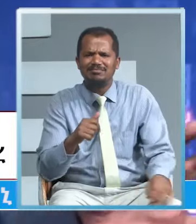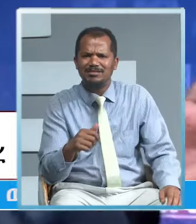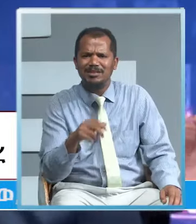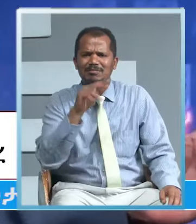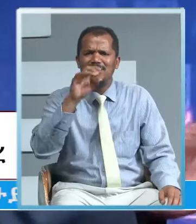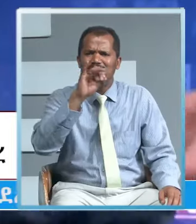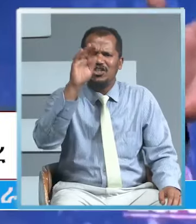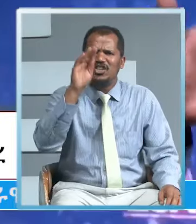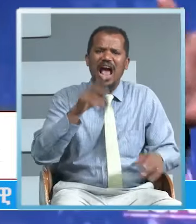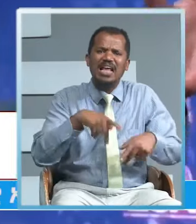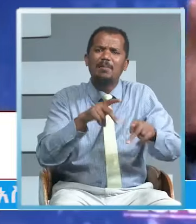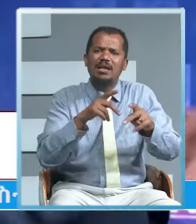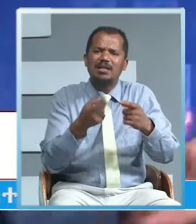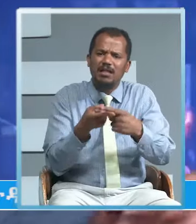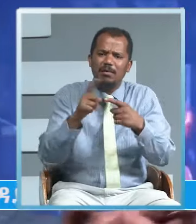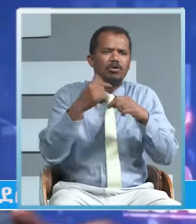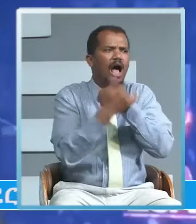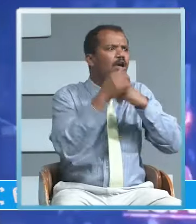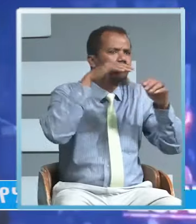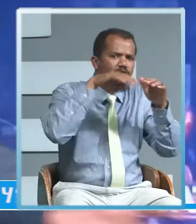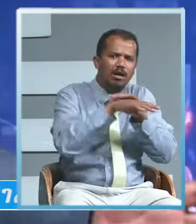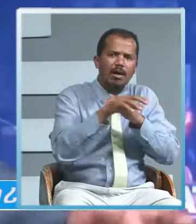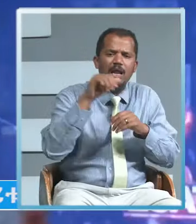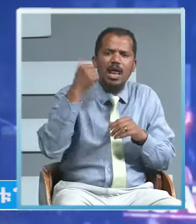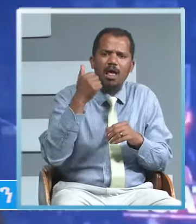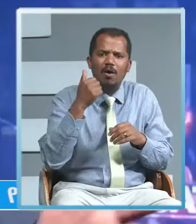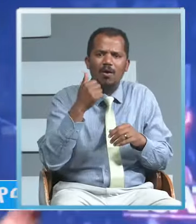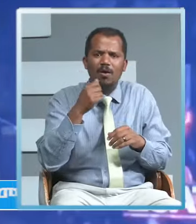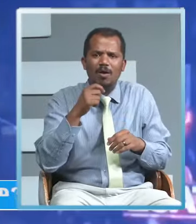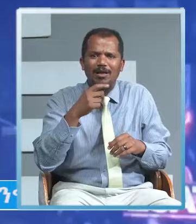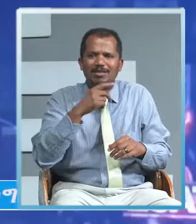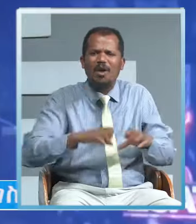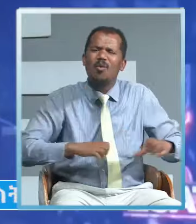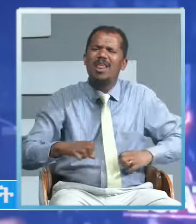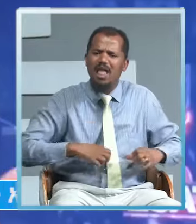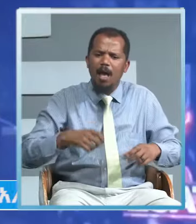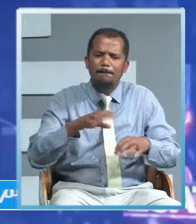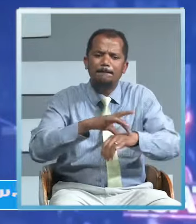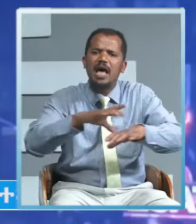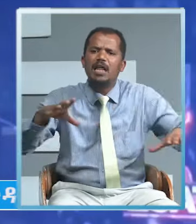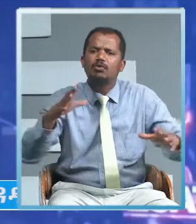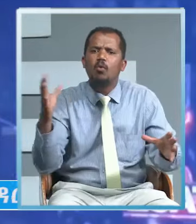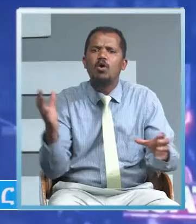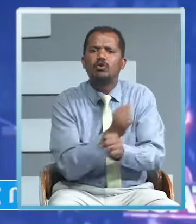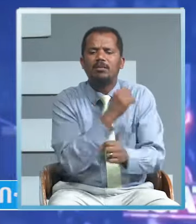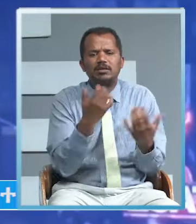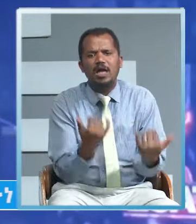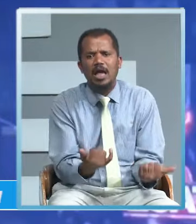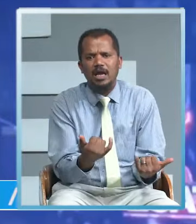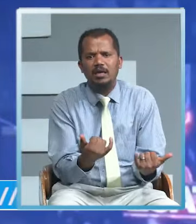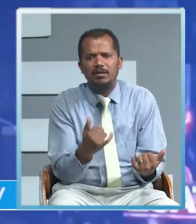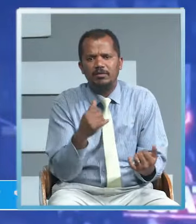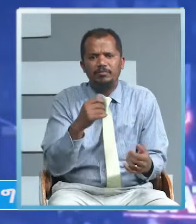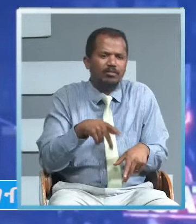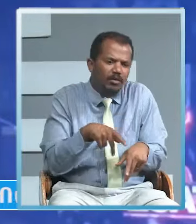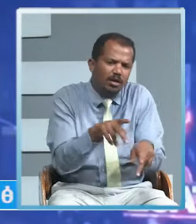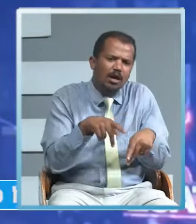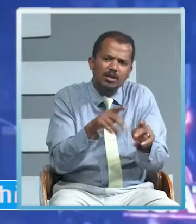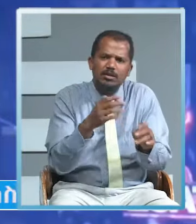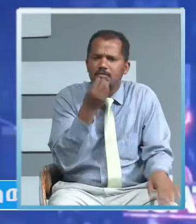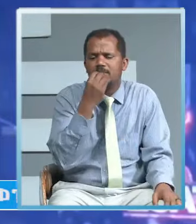ምንሻ ገበሬ ተመልሶ ሀገሩ ሲገባ ሌላው አሻጥረኛው ገበሬ መሬቱን ሁሉ ወስዶበት ዛሬ የሰውን